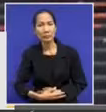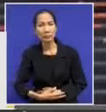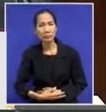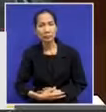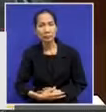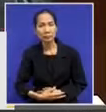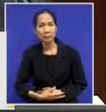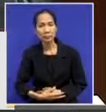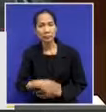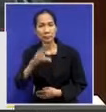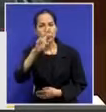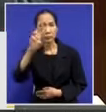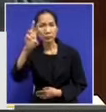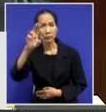ค่ะ